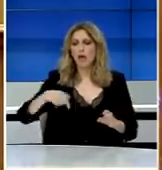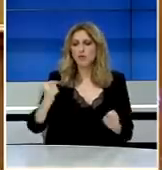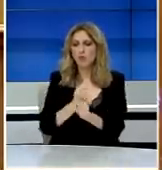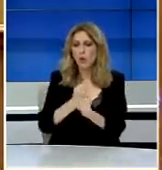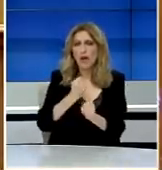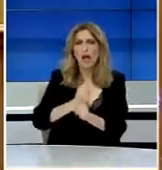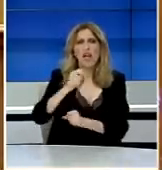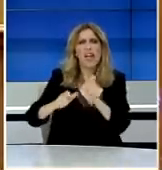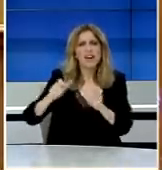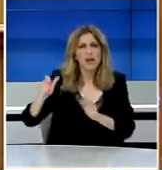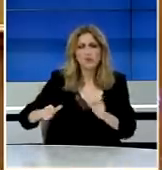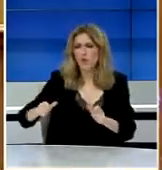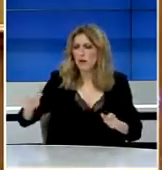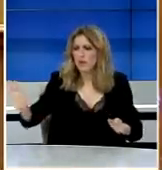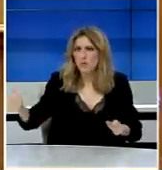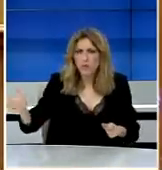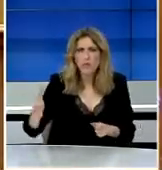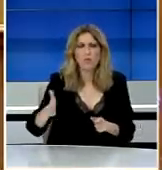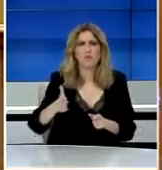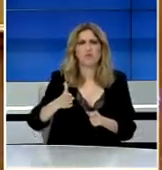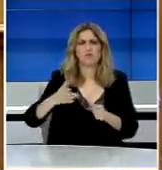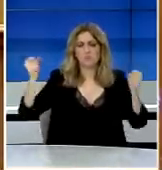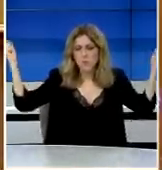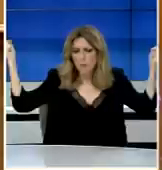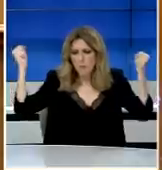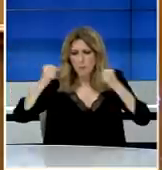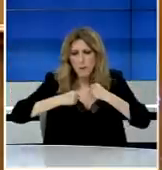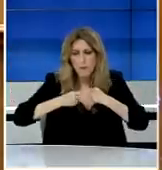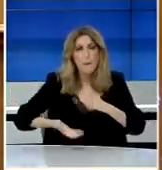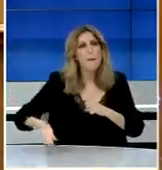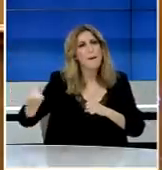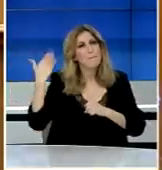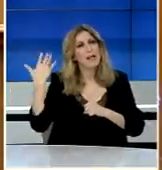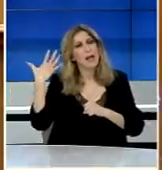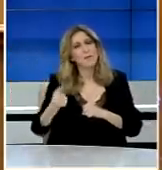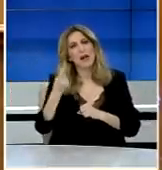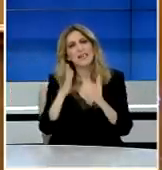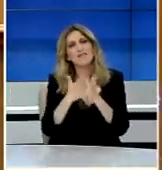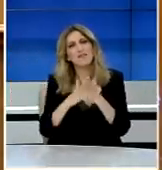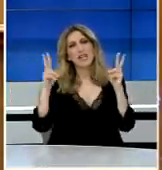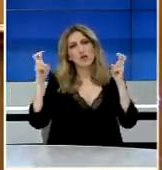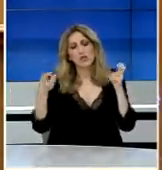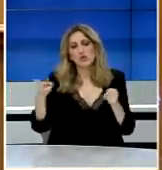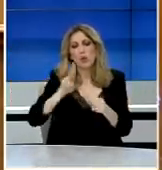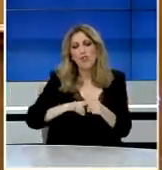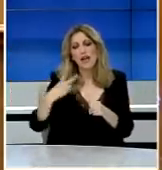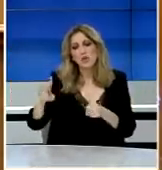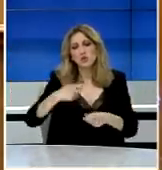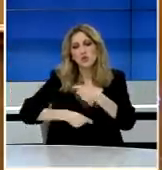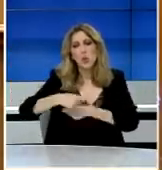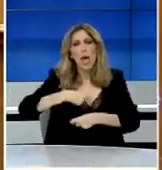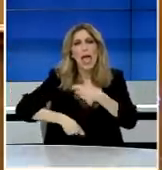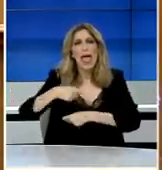γέννη. Κάποτε θα το λέγανε αυτό ο θάνατος του εμποράκου. Σήμερα θα πω εγώ ο θάνατος δυστυχώς